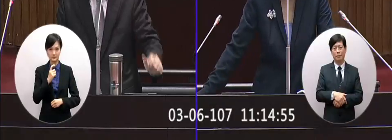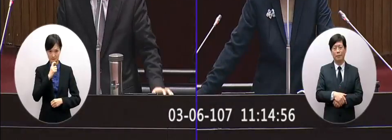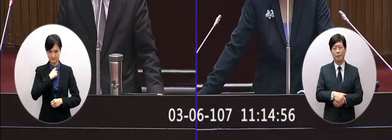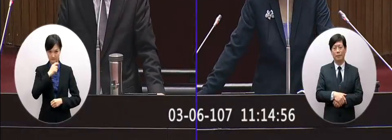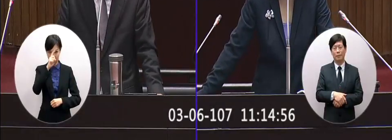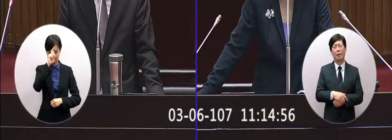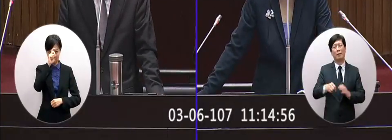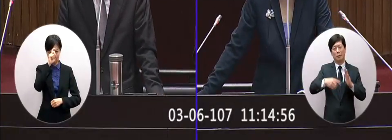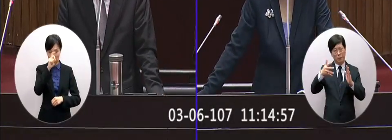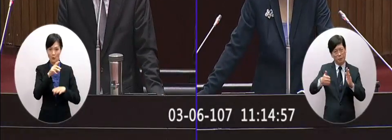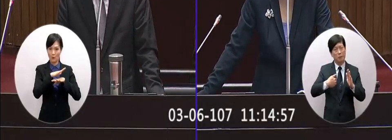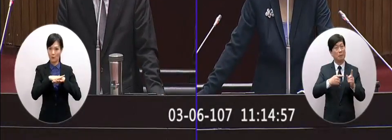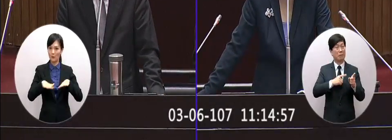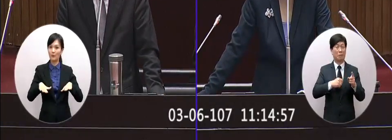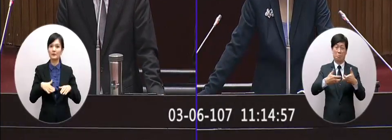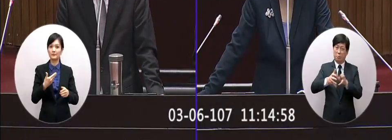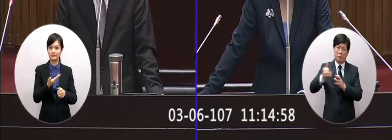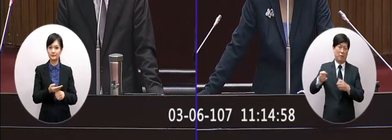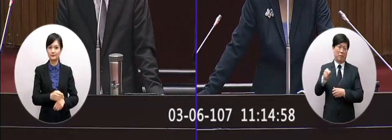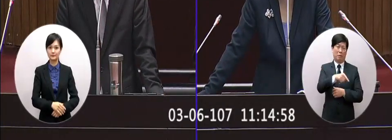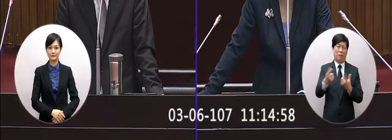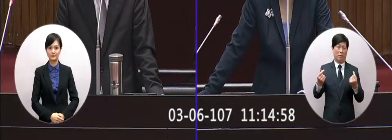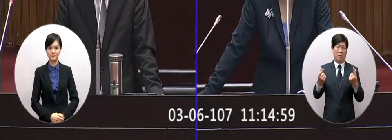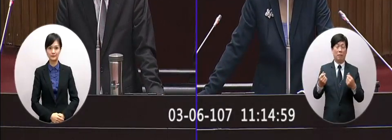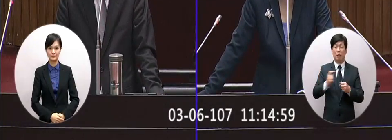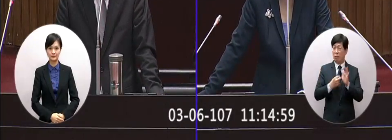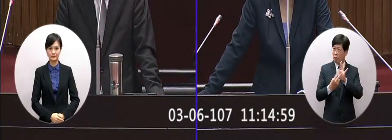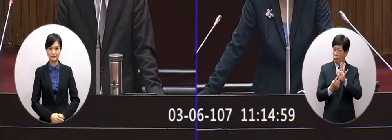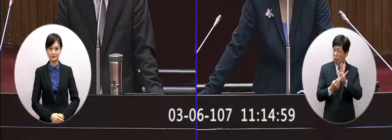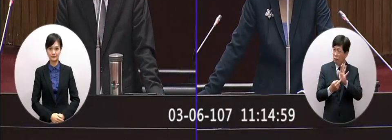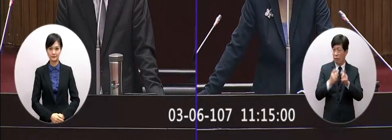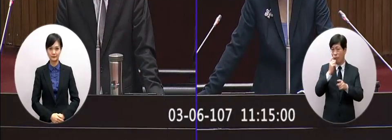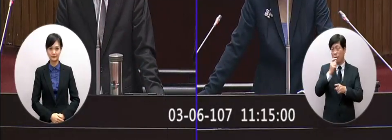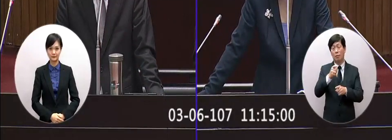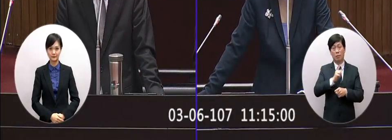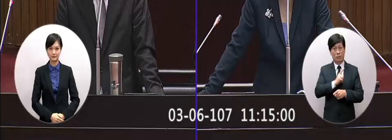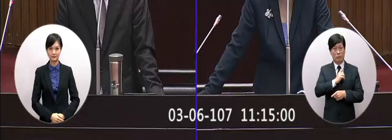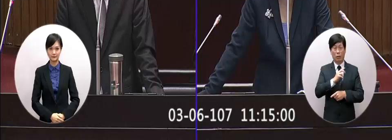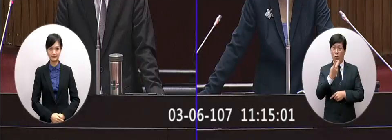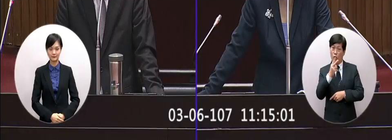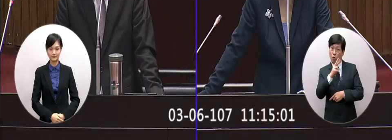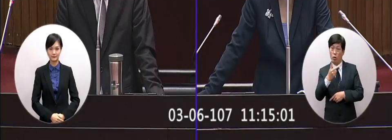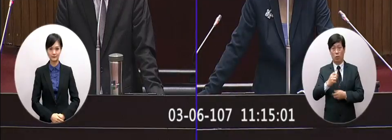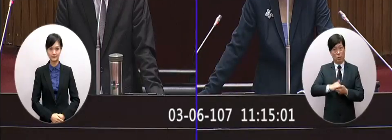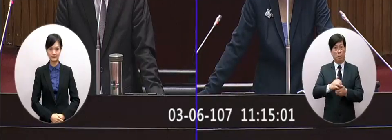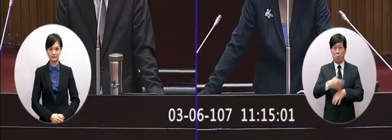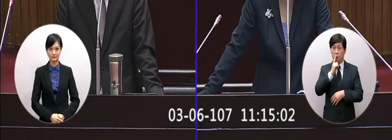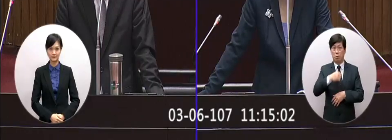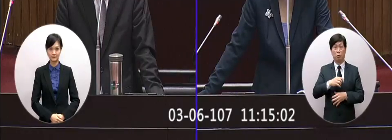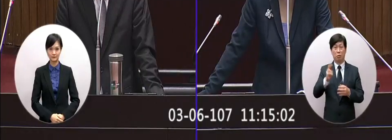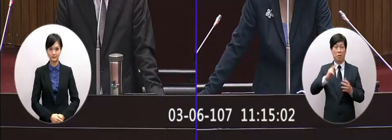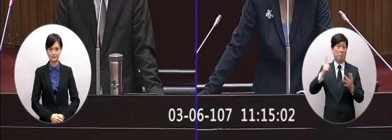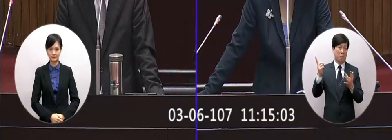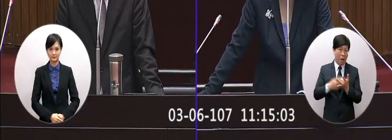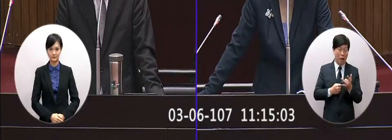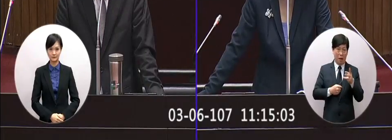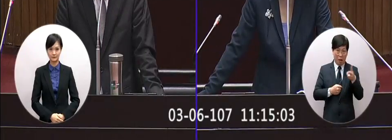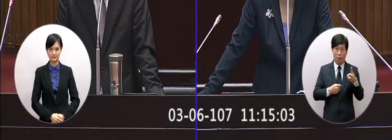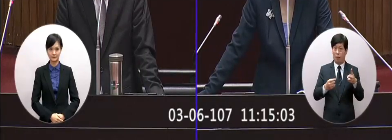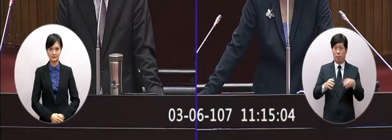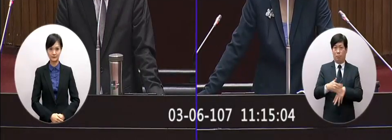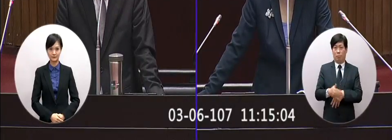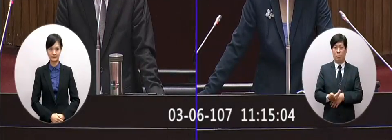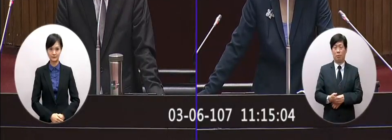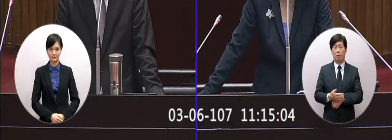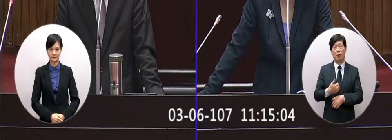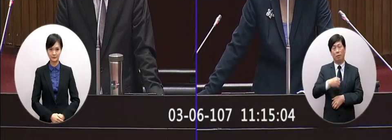安全一点。 院长，我觉得你跟部长一样，你们不管再要怎么样做什么样的事情，不管名词怎么变，你们绝对不会讲出缺电两个字。那我